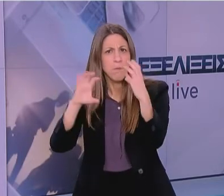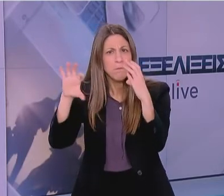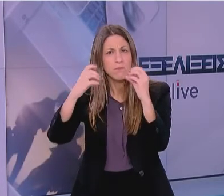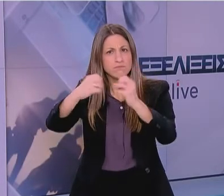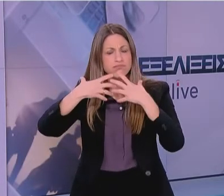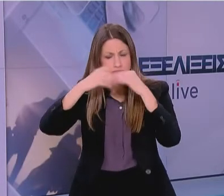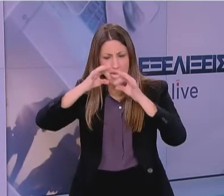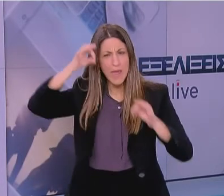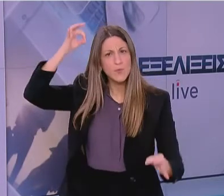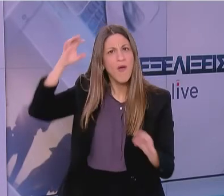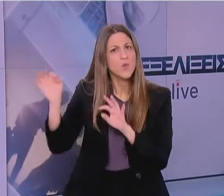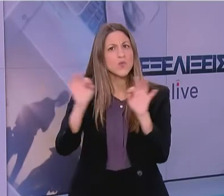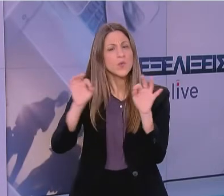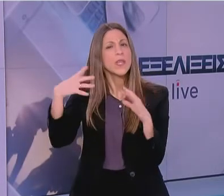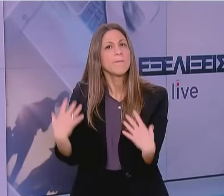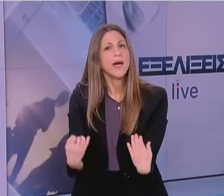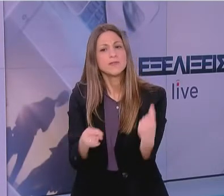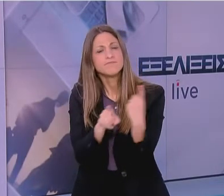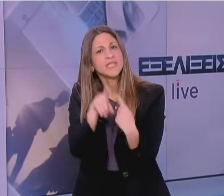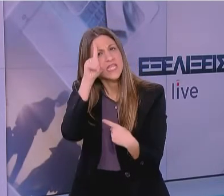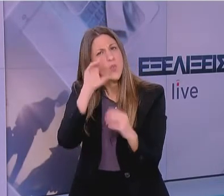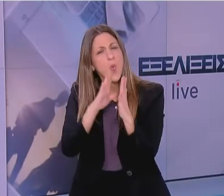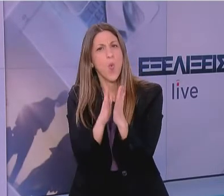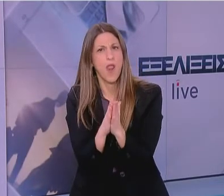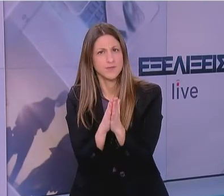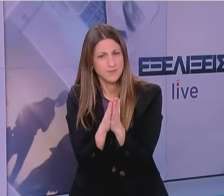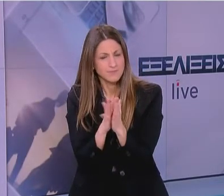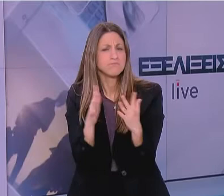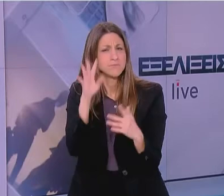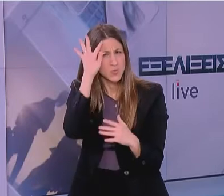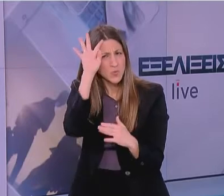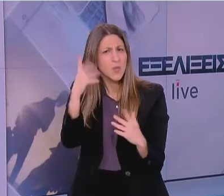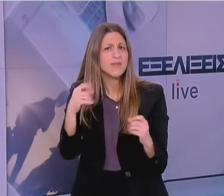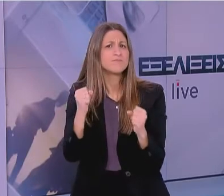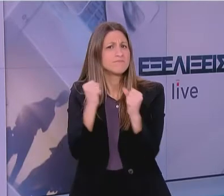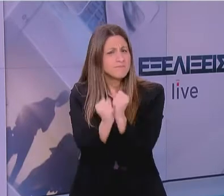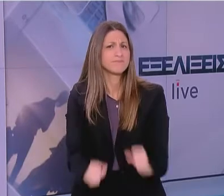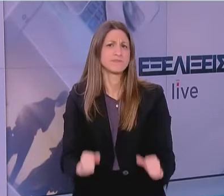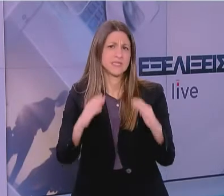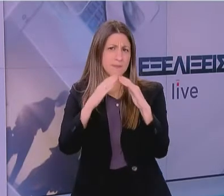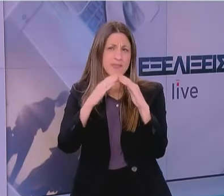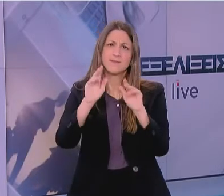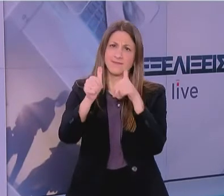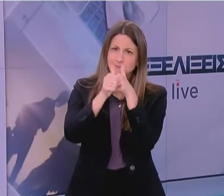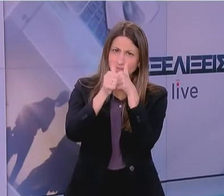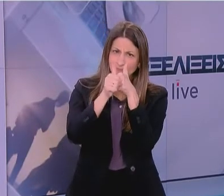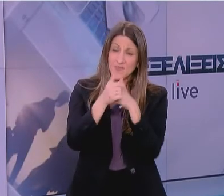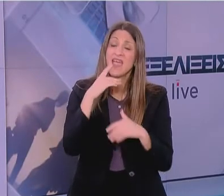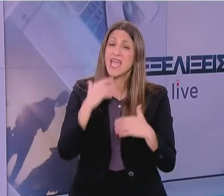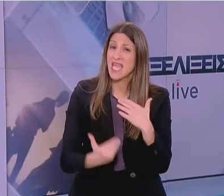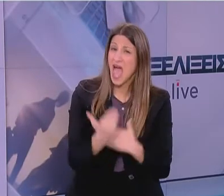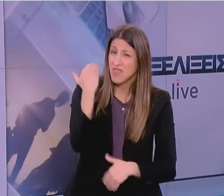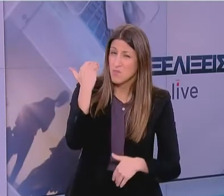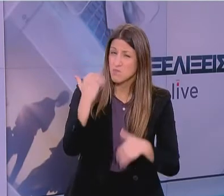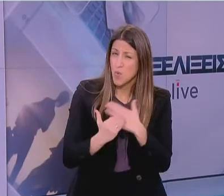να ενημερωθούν λεπτομερώς για την πρόσβαση και τη λειτουργία της εξαποστάσεως εκπαίδευσης. Επίσης, καθημερινά στις 10 το πρωί από την ΕΡΤ2,